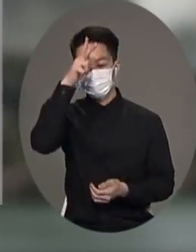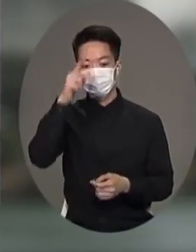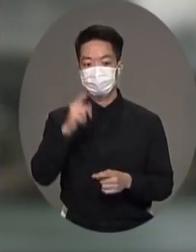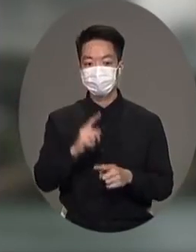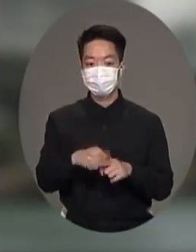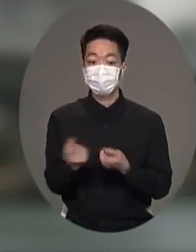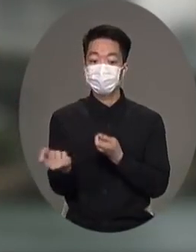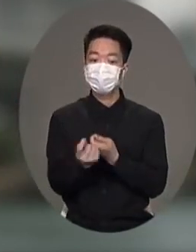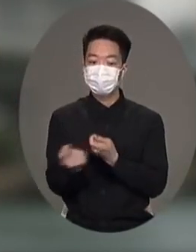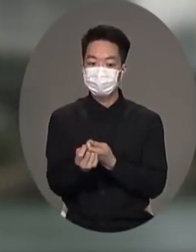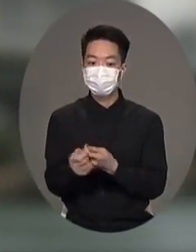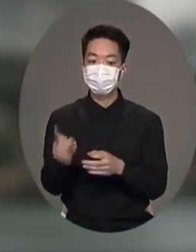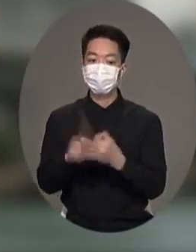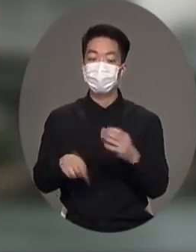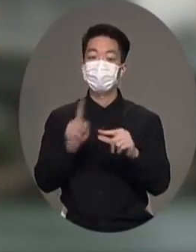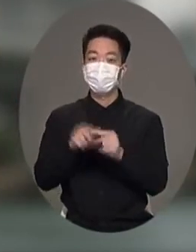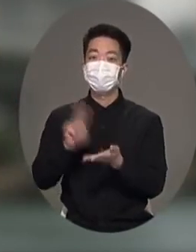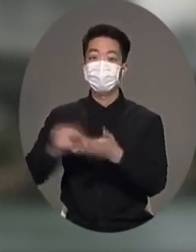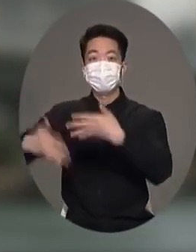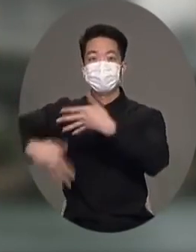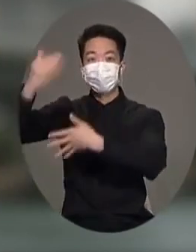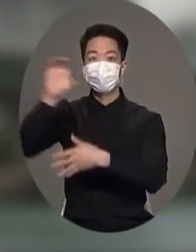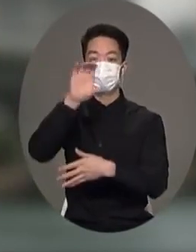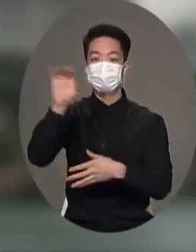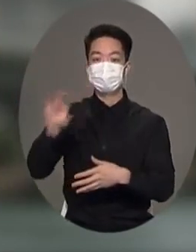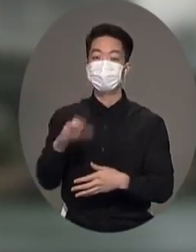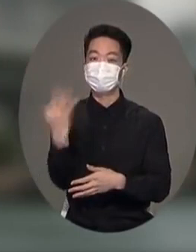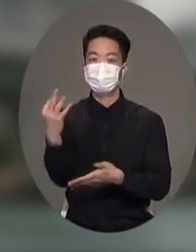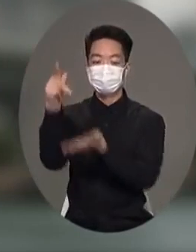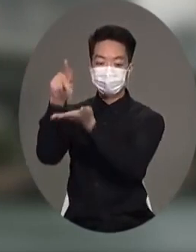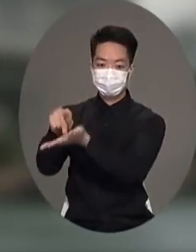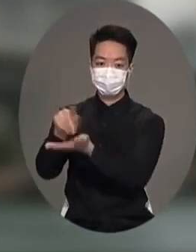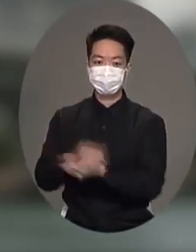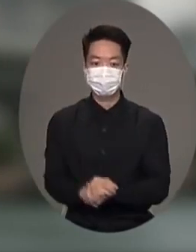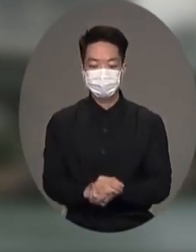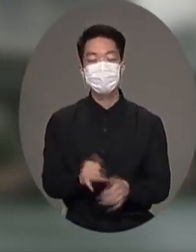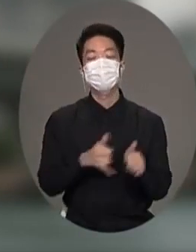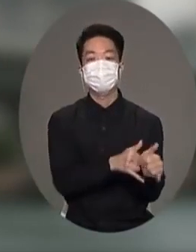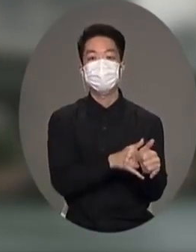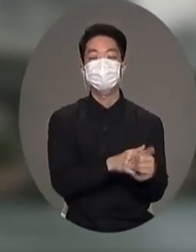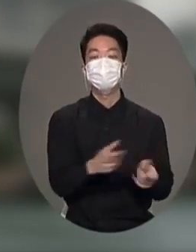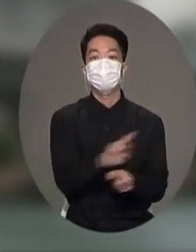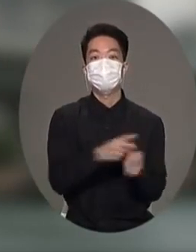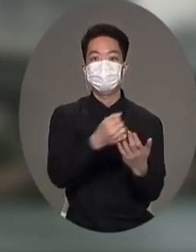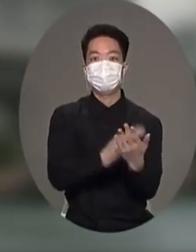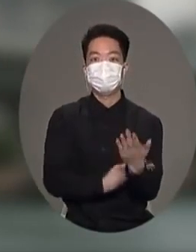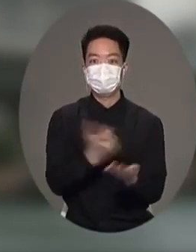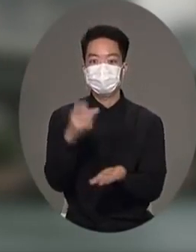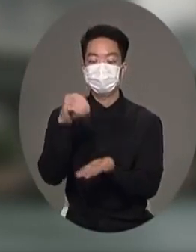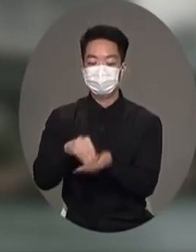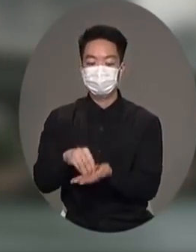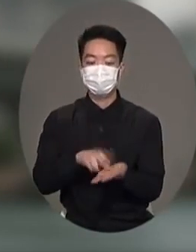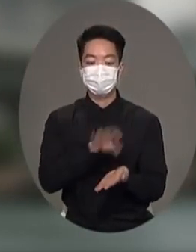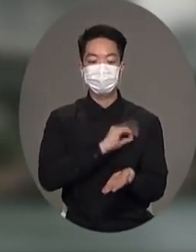階資格的中信大廈3個樓層，金額以商業原則定價，立法會只需按過